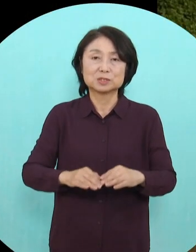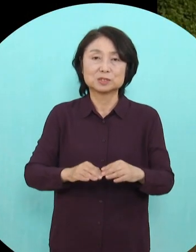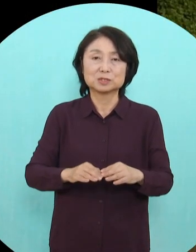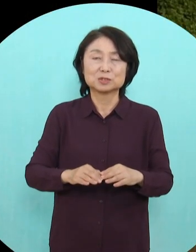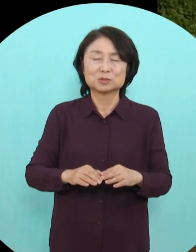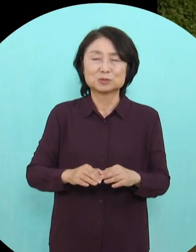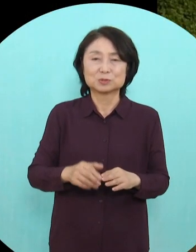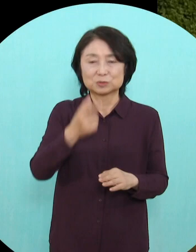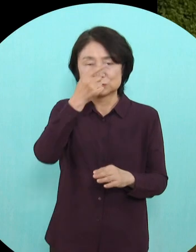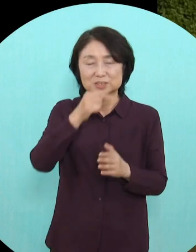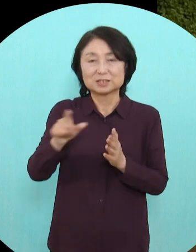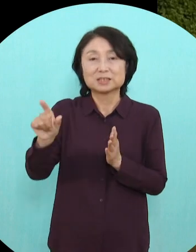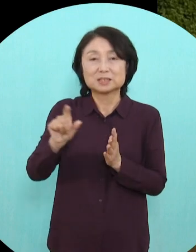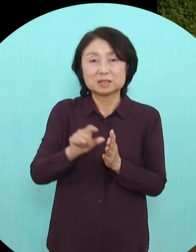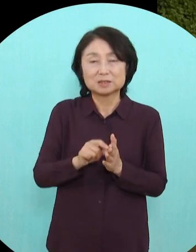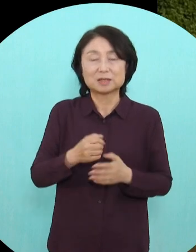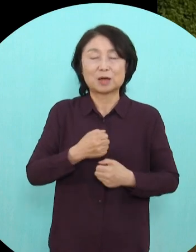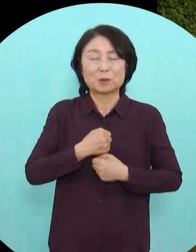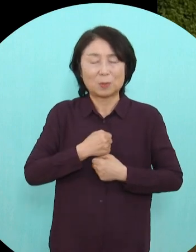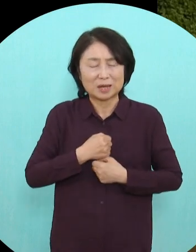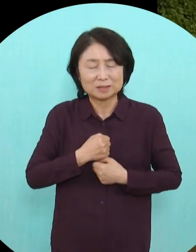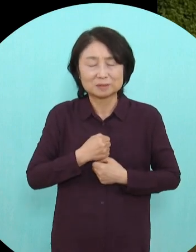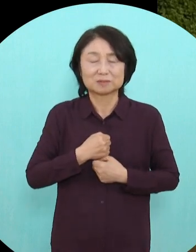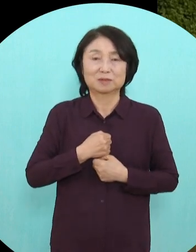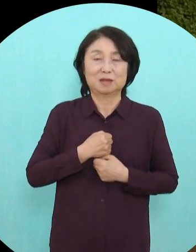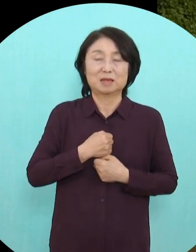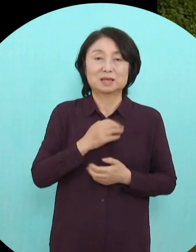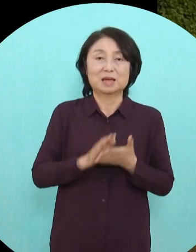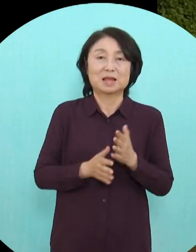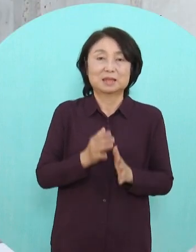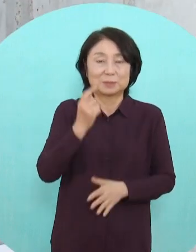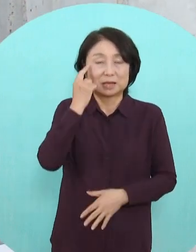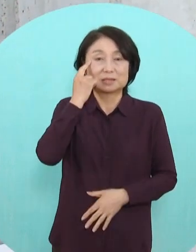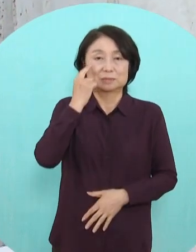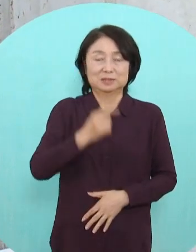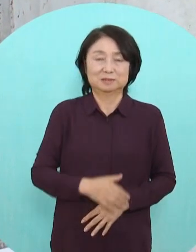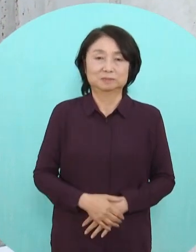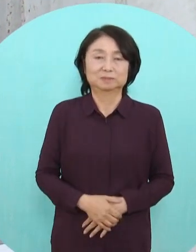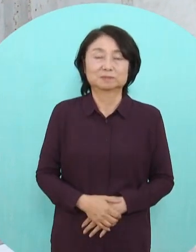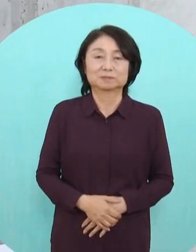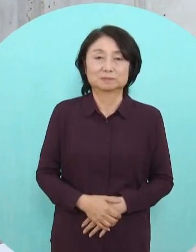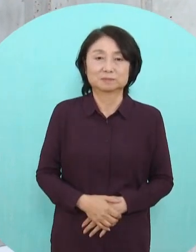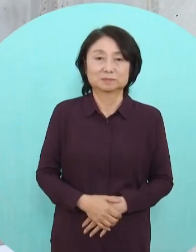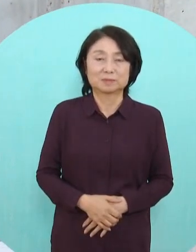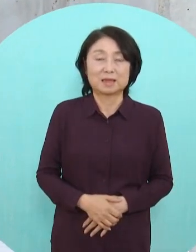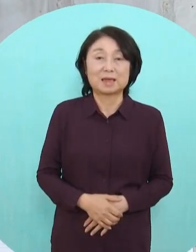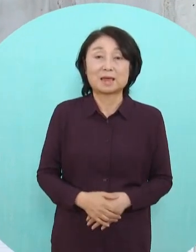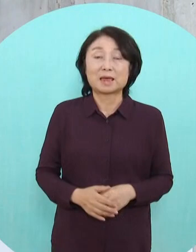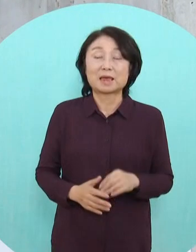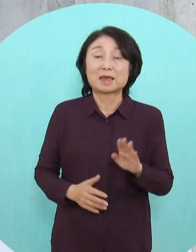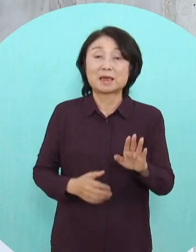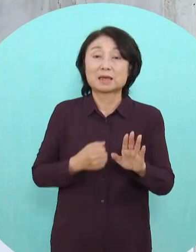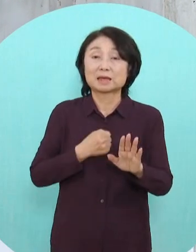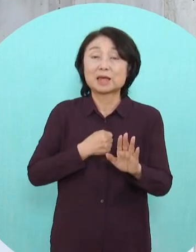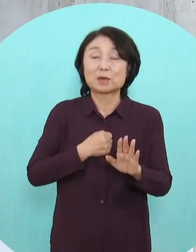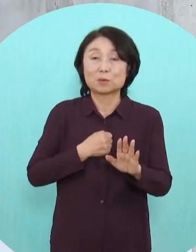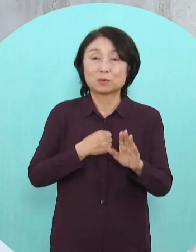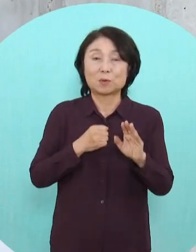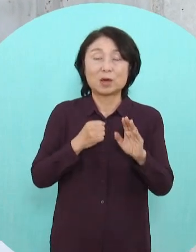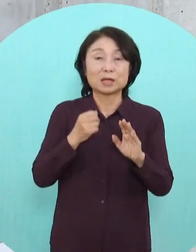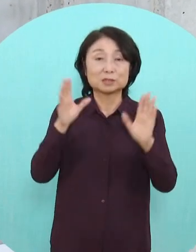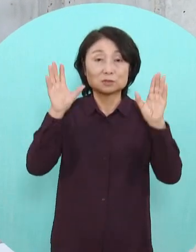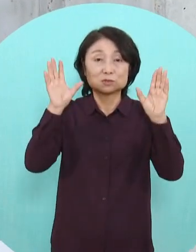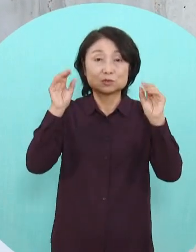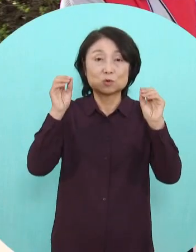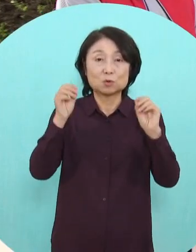というのはですね、まあ、非常に恐ろしいものだなと、まあ、再認識させられました。日頃からですね、まあ、警報だったり、まあ、何か情報だった